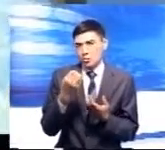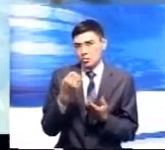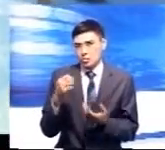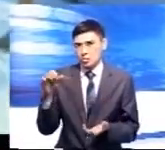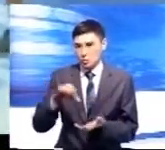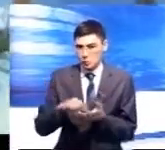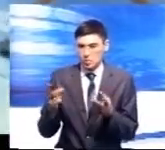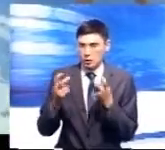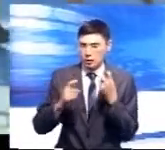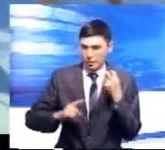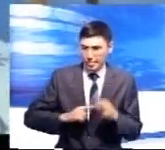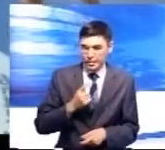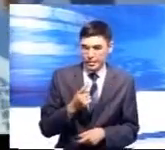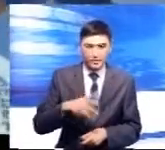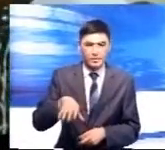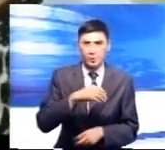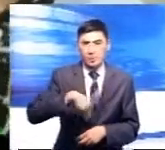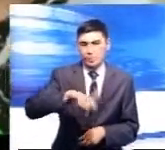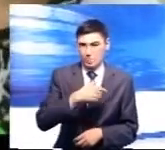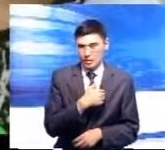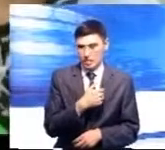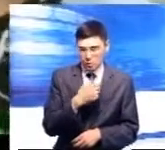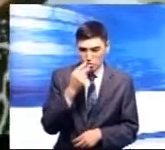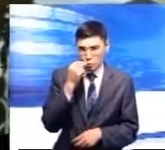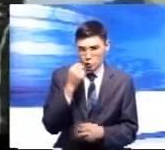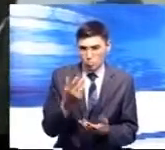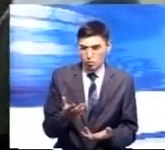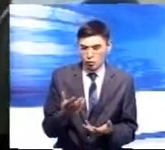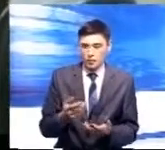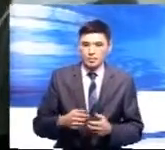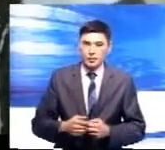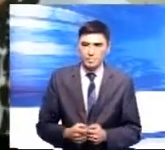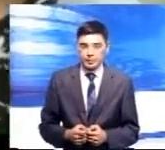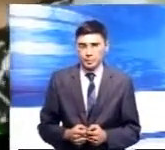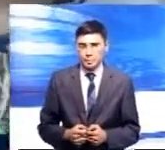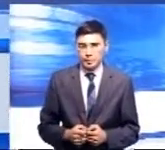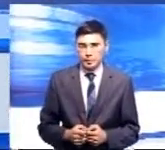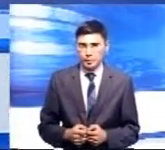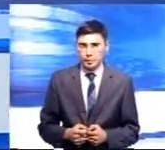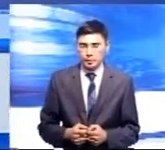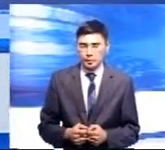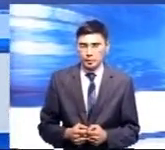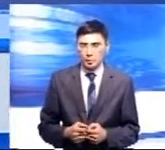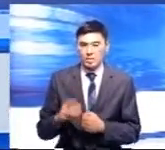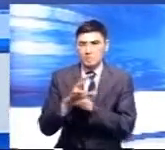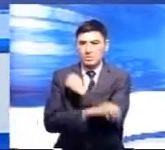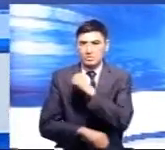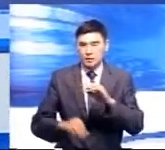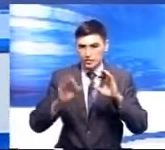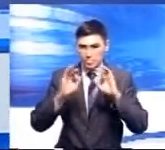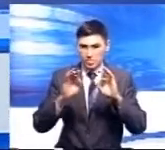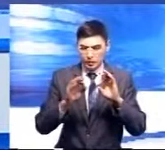В жизни каждого мальчика мужской характер нужен, и что поставить за себя, за своих близких. И в завершение